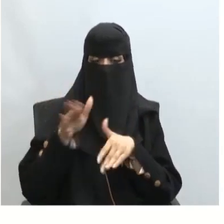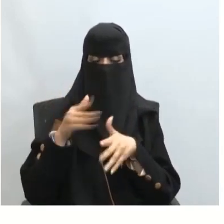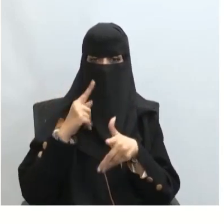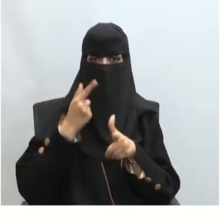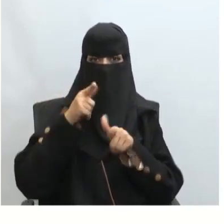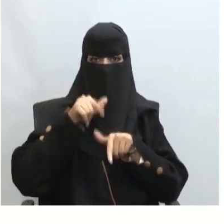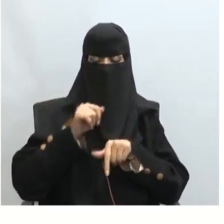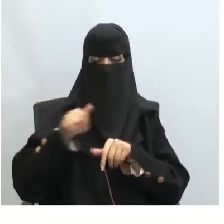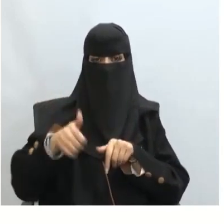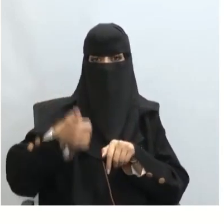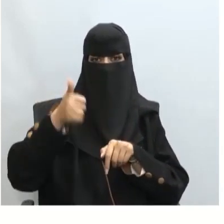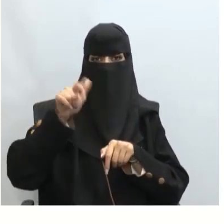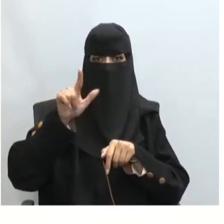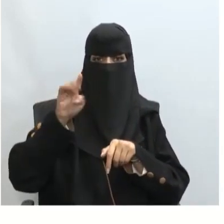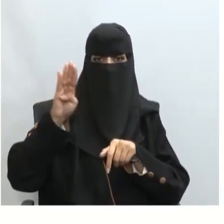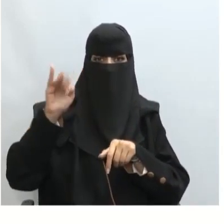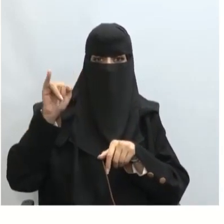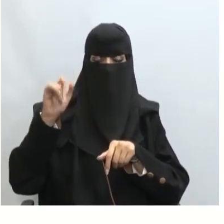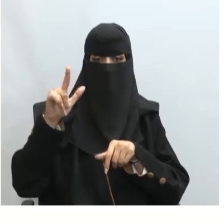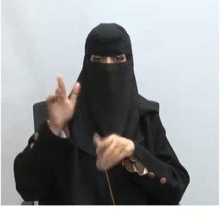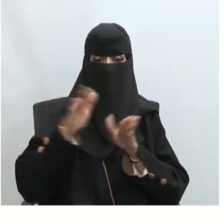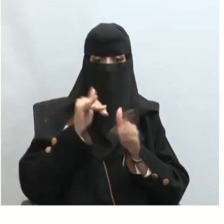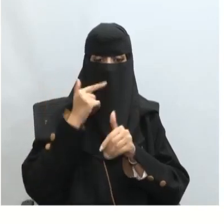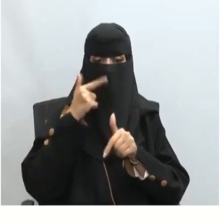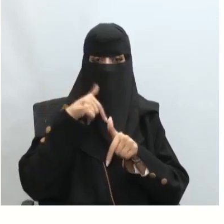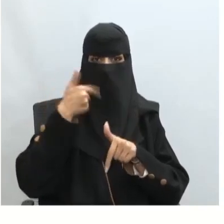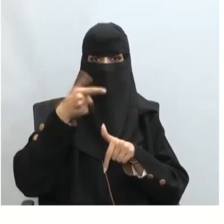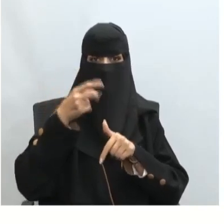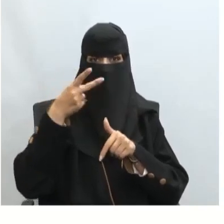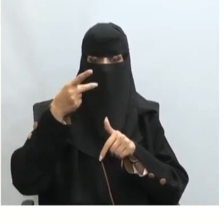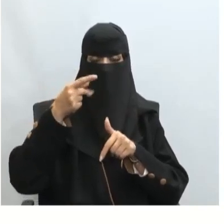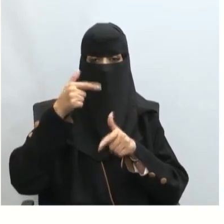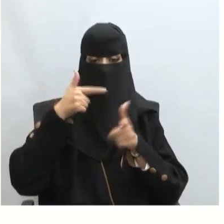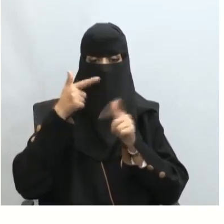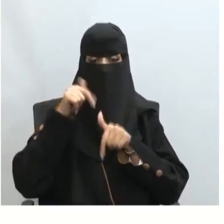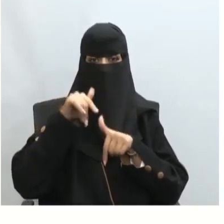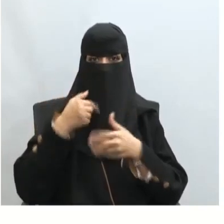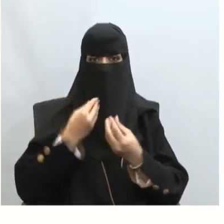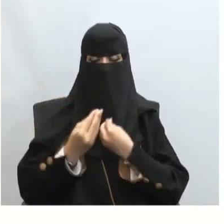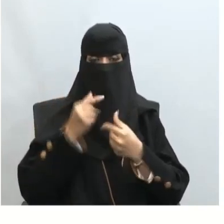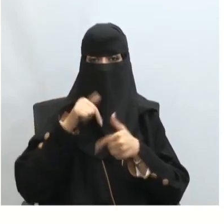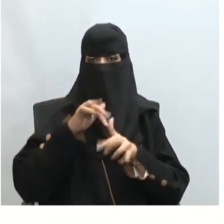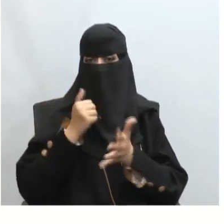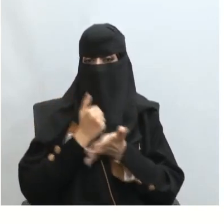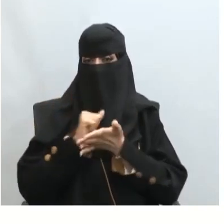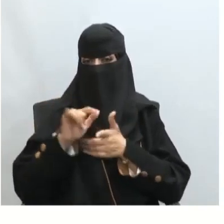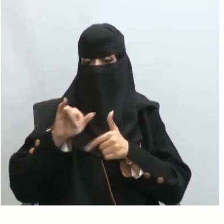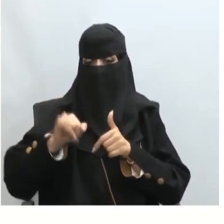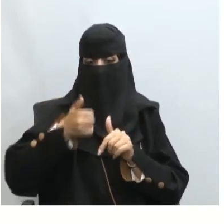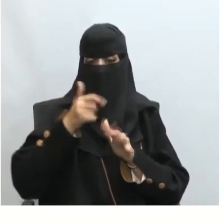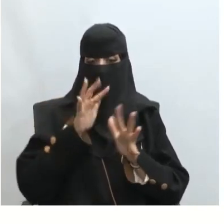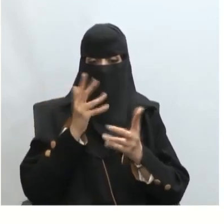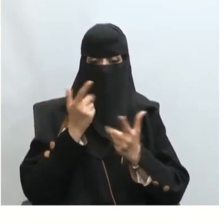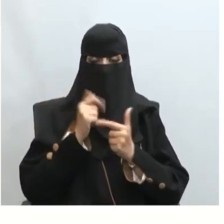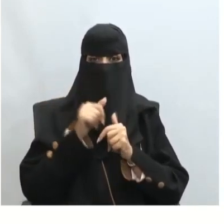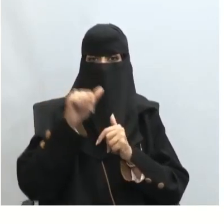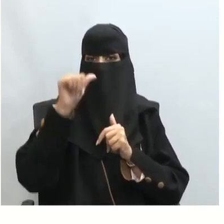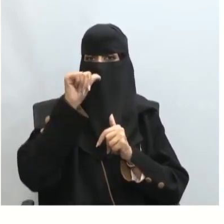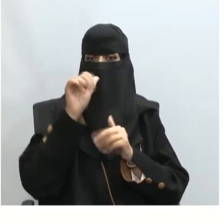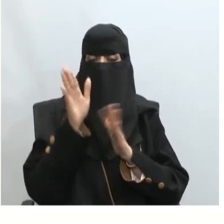الكي النوع الثالث لتفاعلات الحذف حذف ما حذف